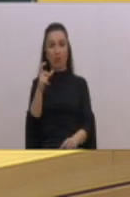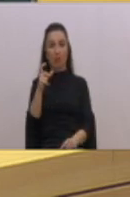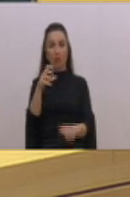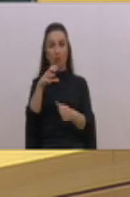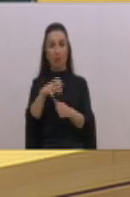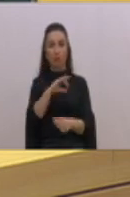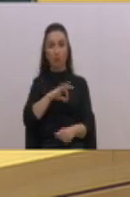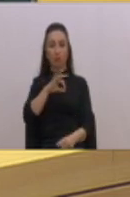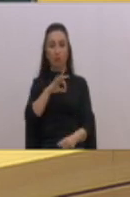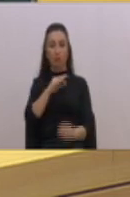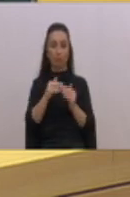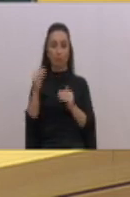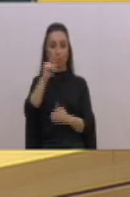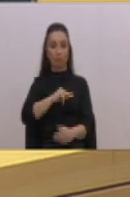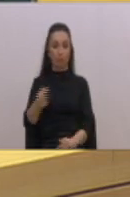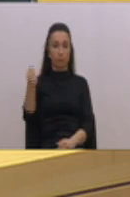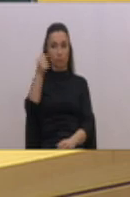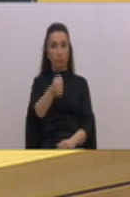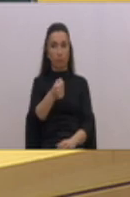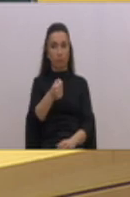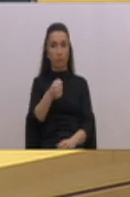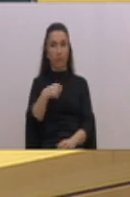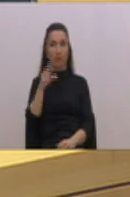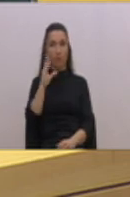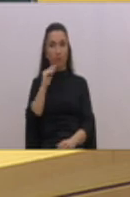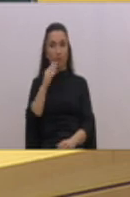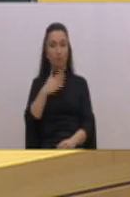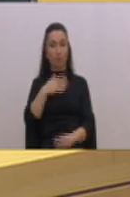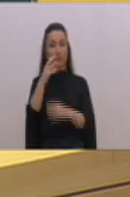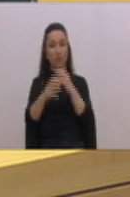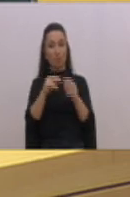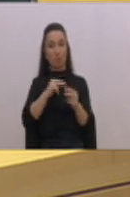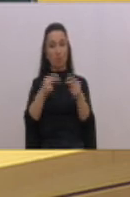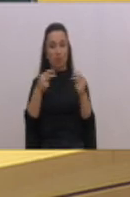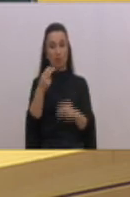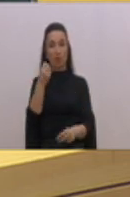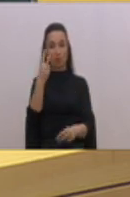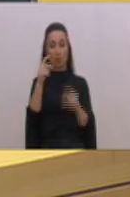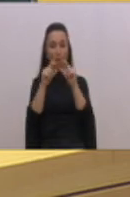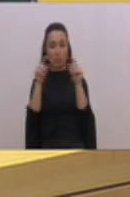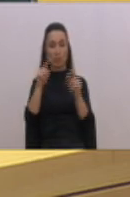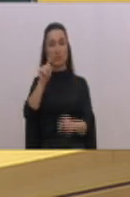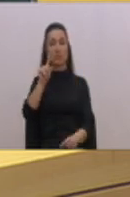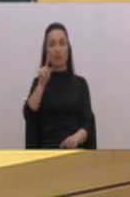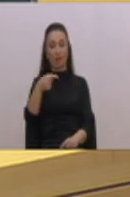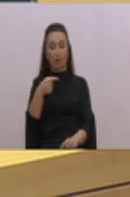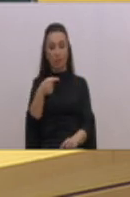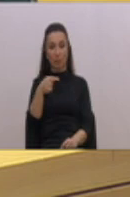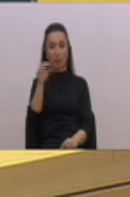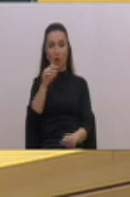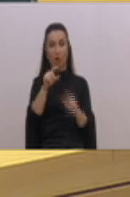იუსტიციის უმაღლეს საბჭოში დანიშნეთ. როდესაც ჩვენმა საერთაშორისო პარტნიორებმა 12 პუნქტიან